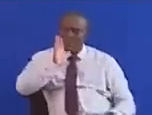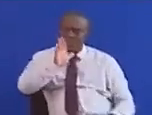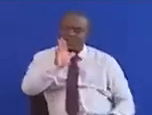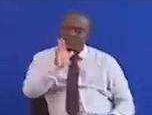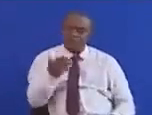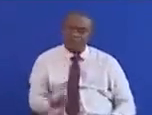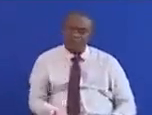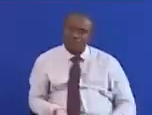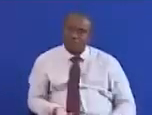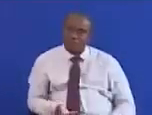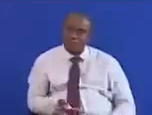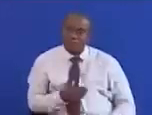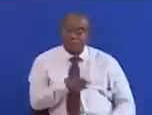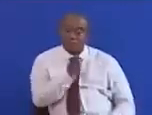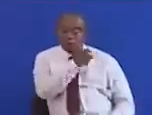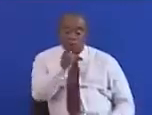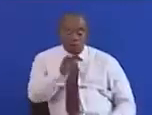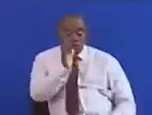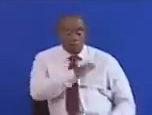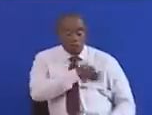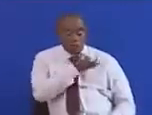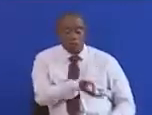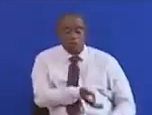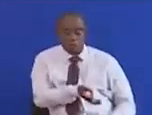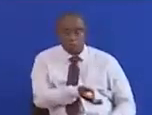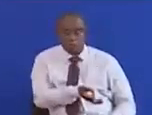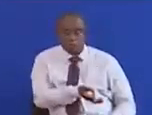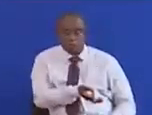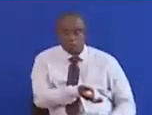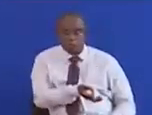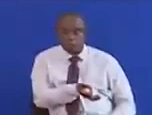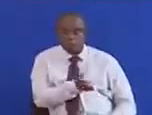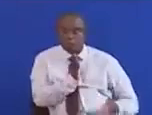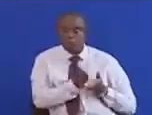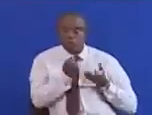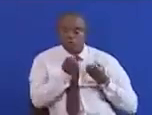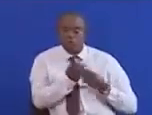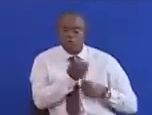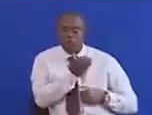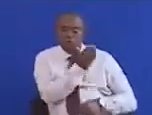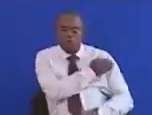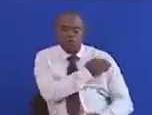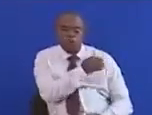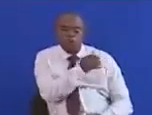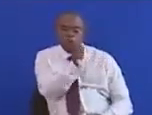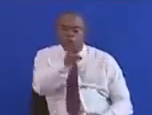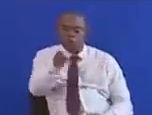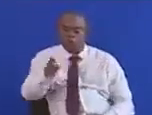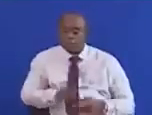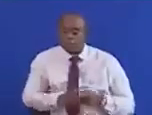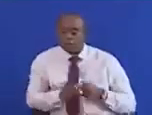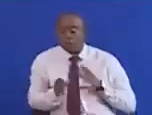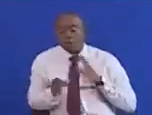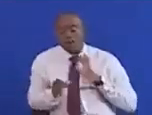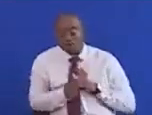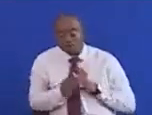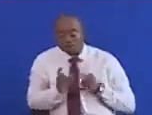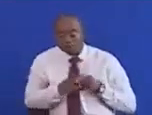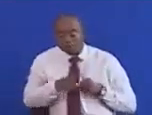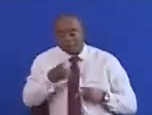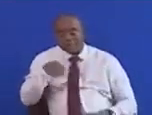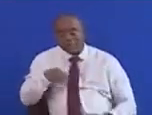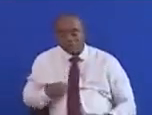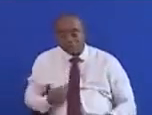yangu ni kwamba watu wanaojitolea wamekuwa wakijitolea kuhakikisha wanatoa huduma walao kwa wananchi, kwa wanafunzi, kwa maana ya sekondari na